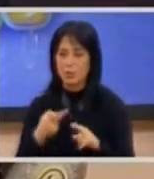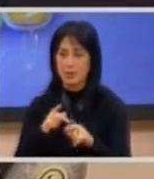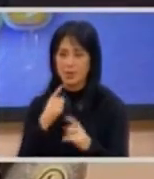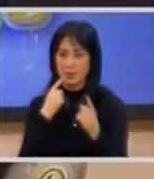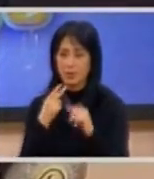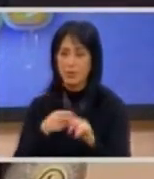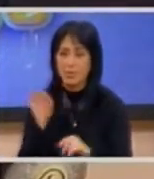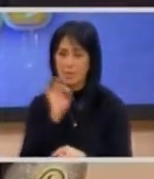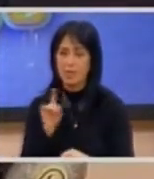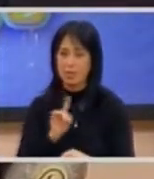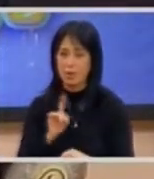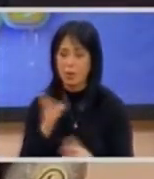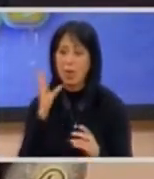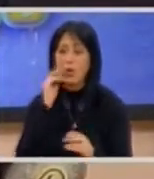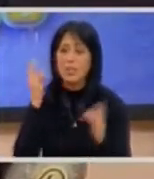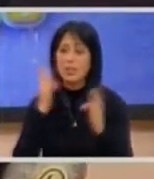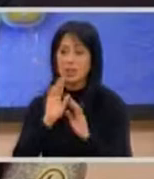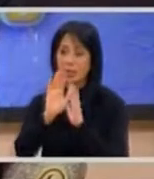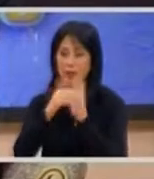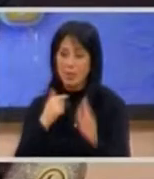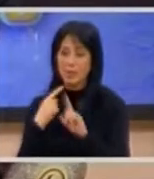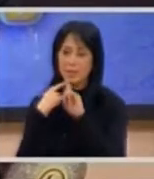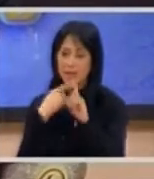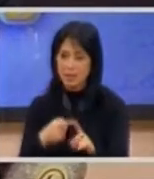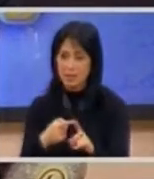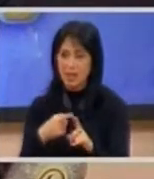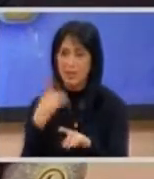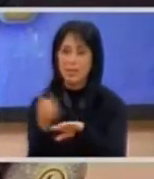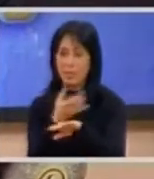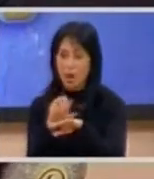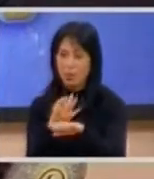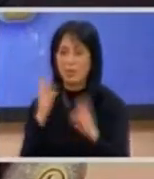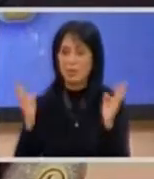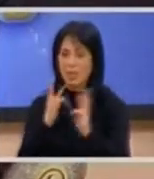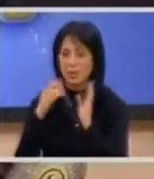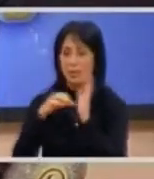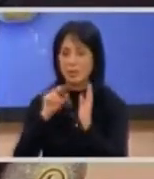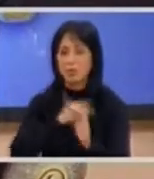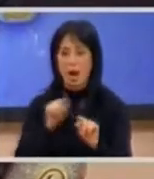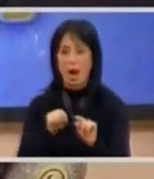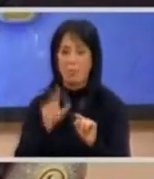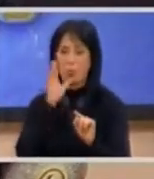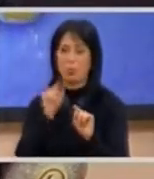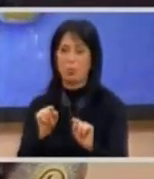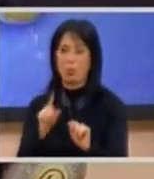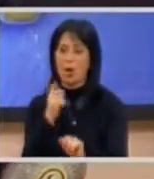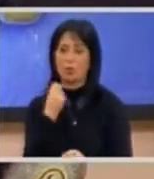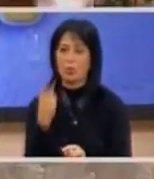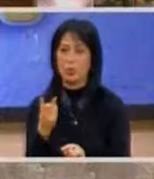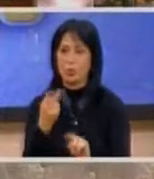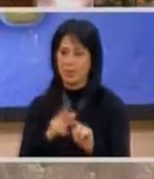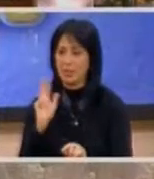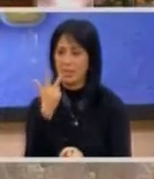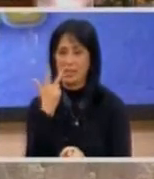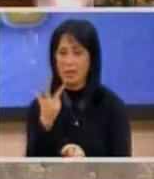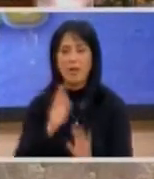რომ როცა გჭირდებათ გამოძახება სასწრაფოსი, საპატრულოსი ან სახანძრო სამშობლო სამსახურს, აი ამ შემთხვევაში დაირეკოს 112. ეს